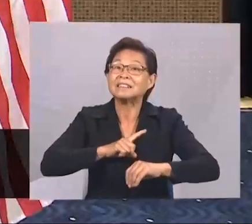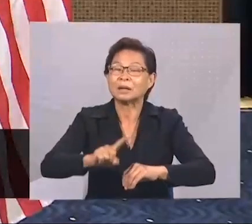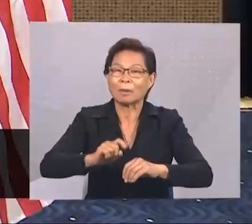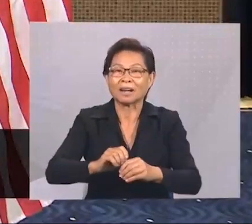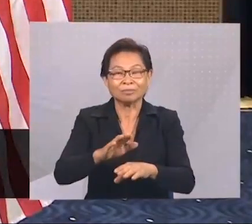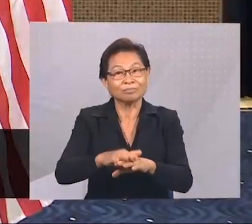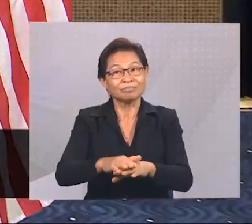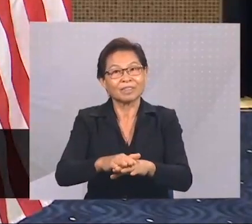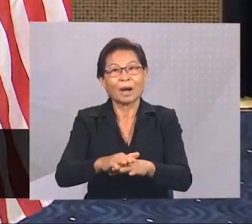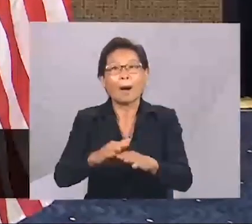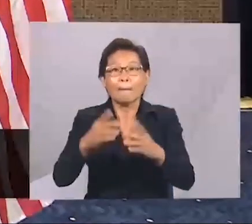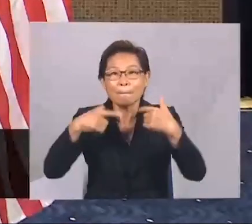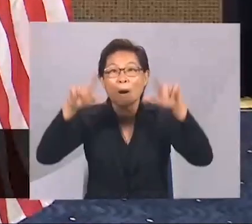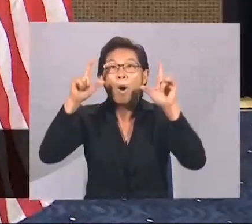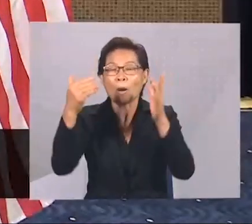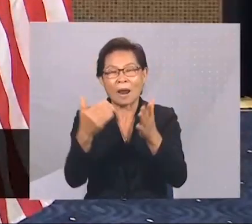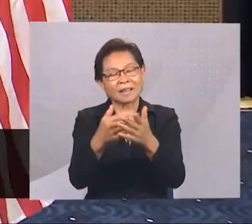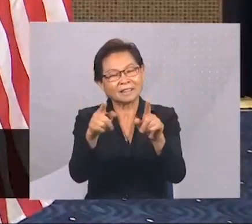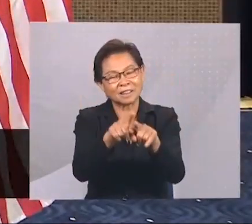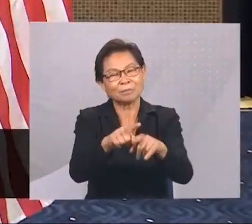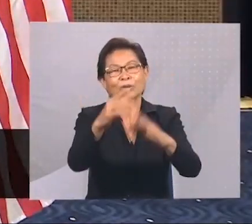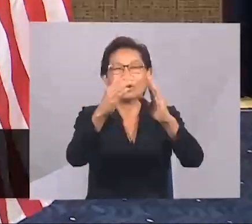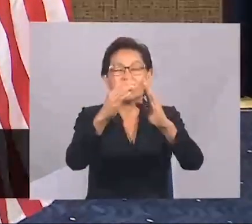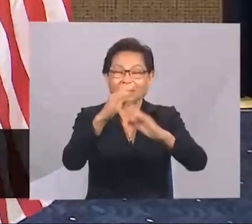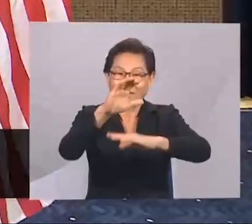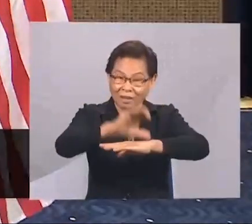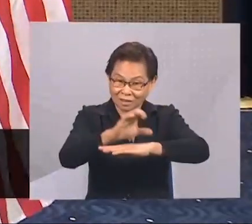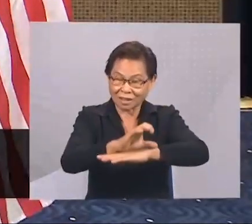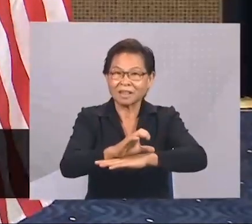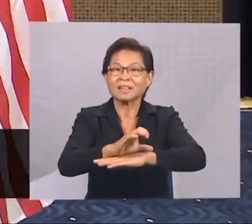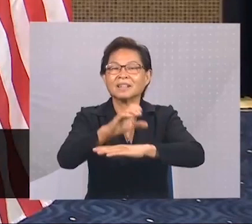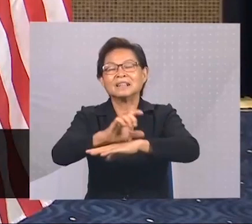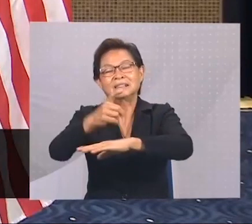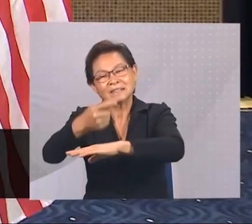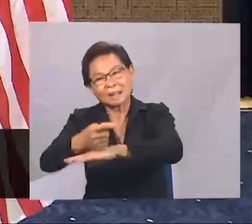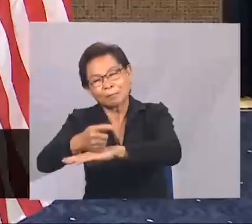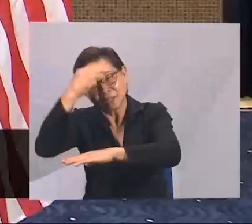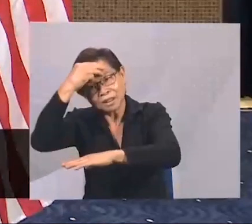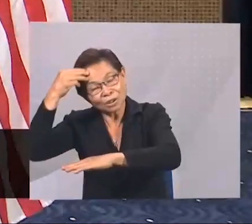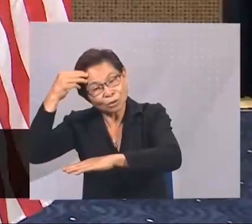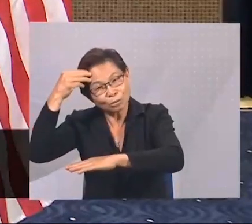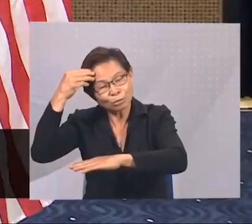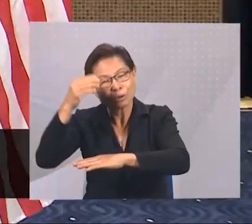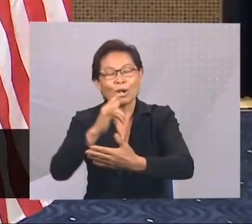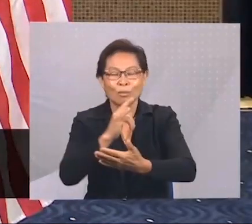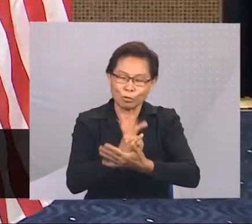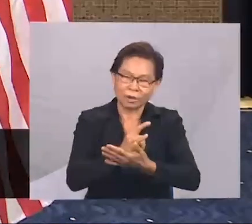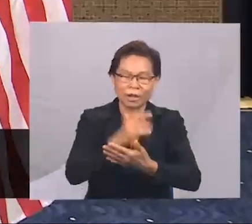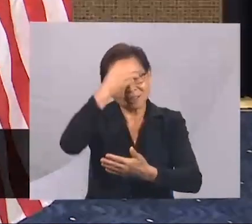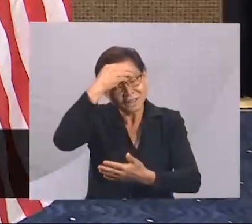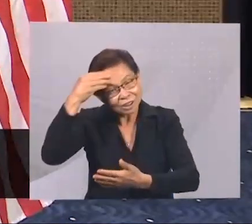Oh begitu jugalah dengan gereja-gereja dan rumah-rumah ibadat bagi Penganut Agama Kristian budha-hindu